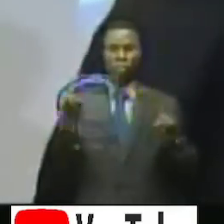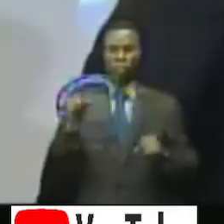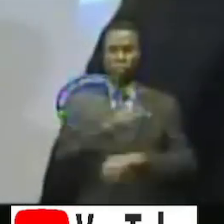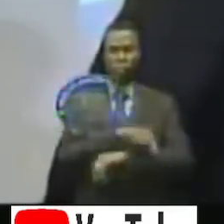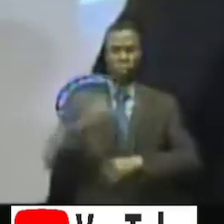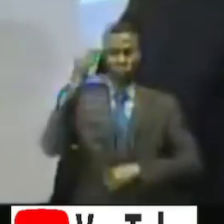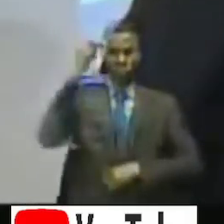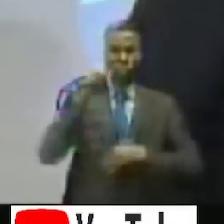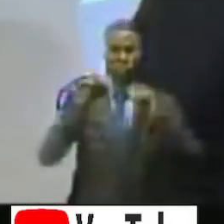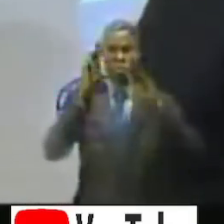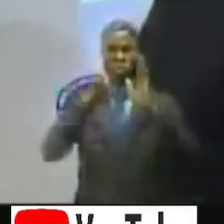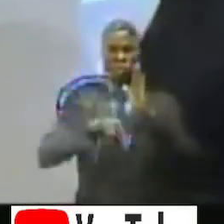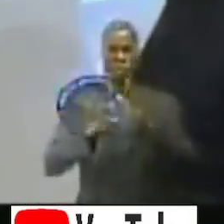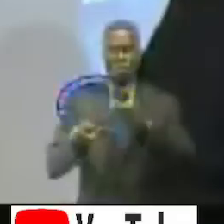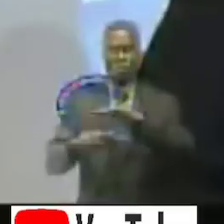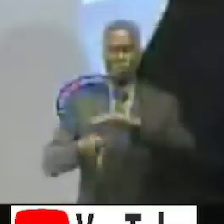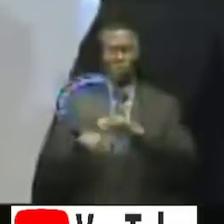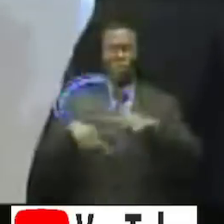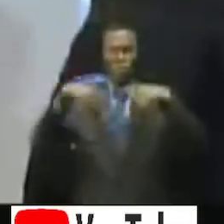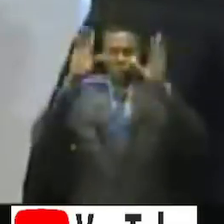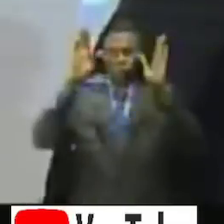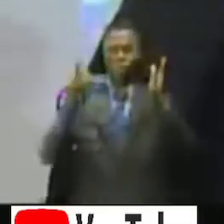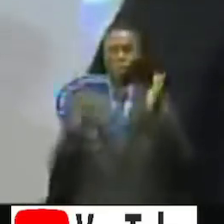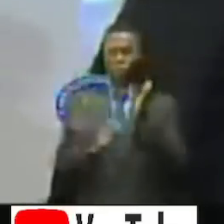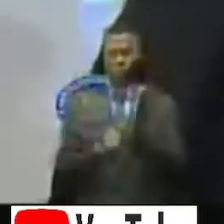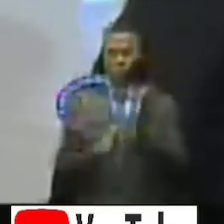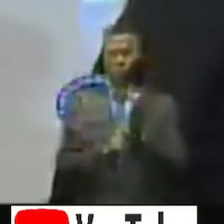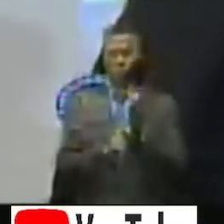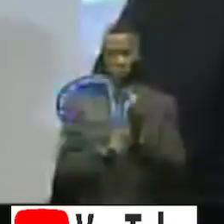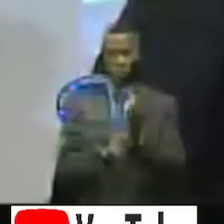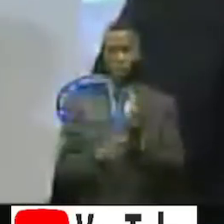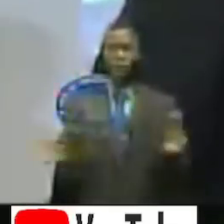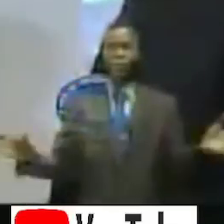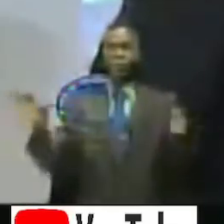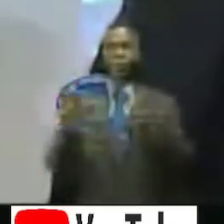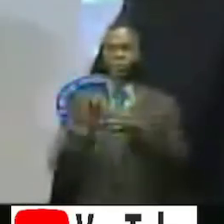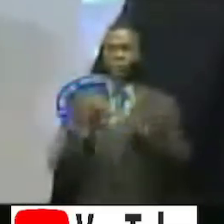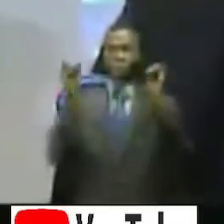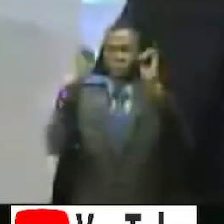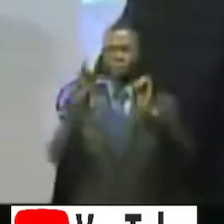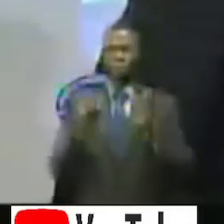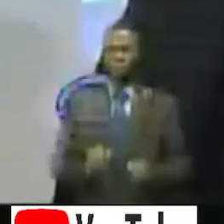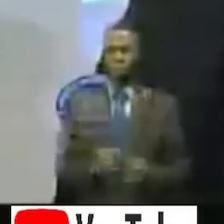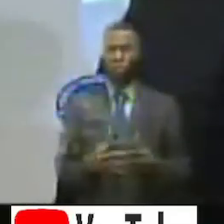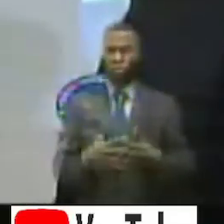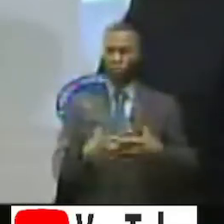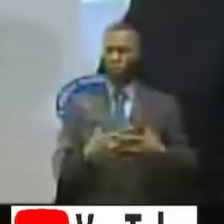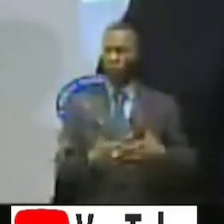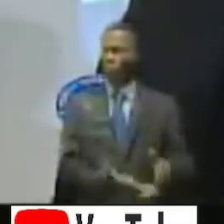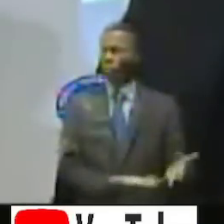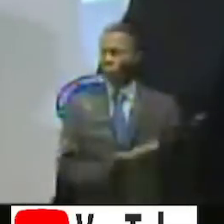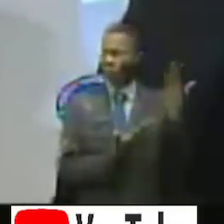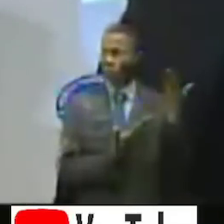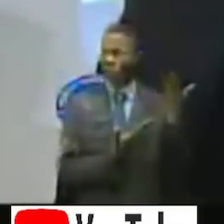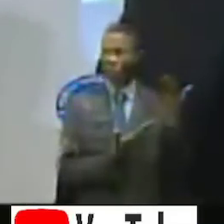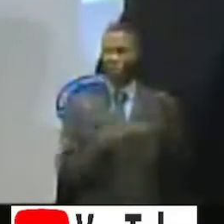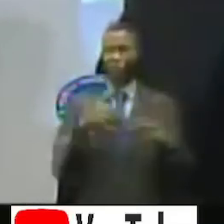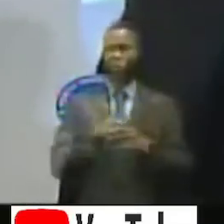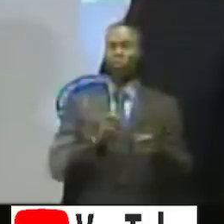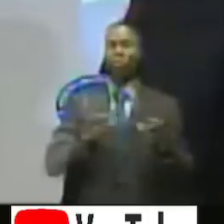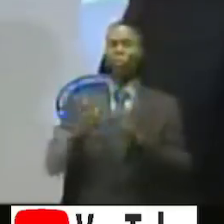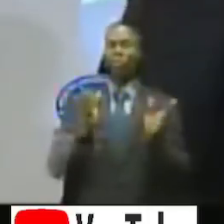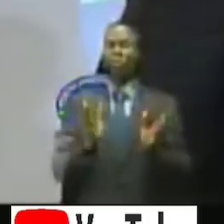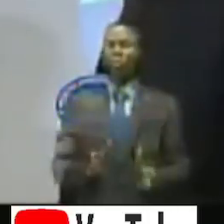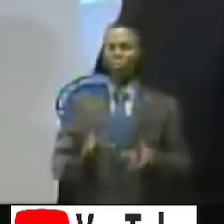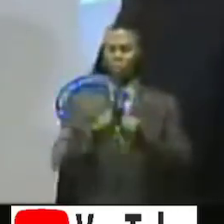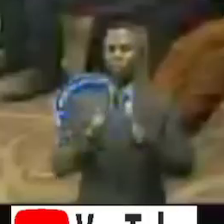ministère de l'enseignement primaire, secondaire et technique fait de l'inclusion du numérique un outil incontournable dans sa gouvernance